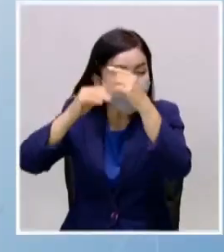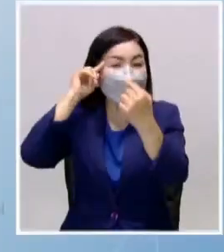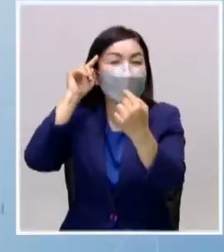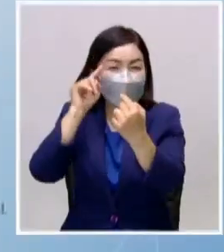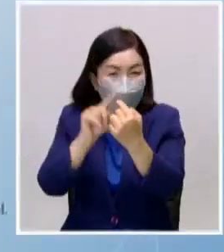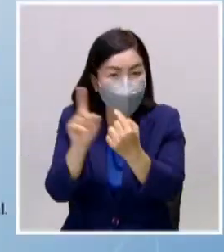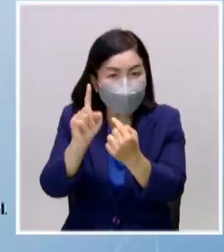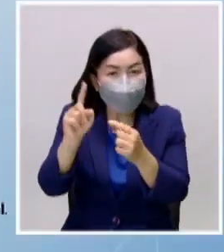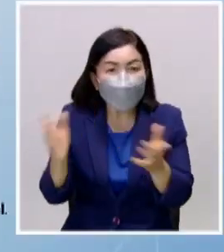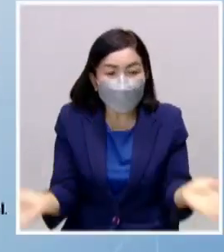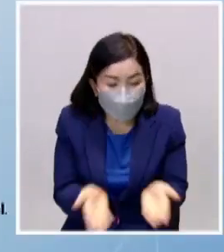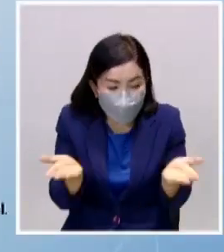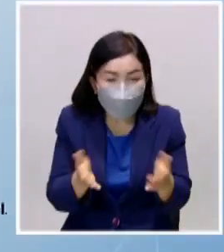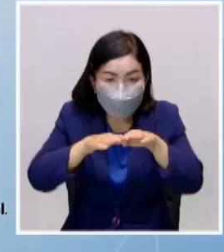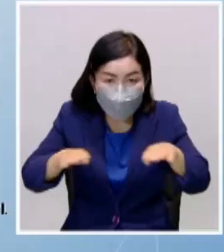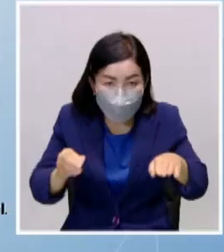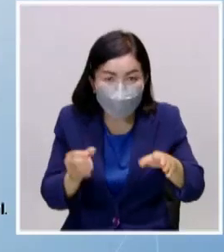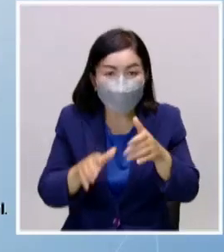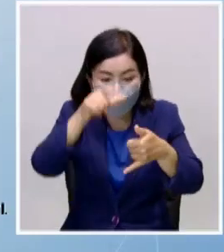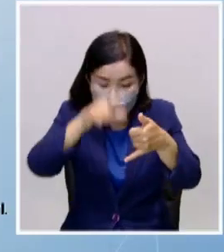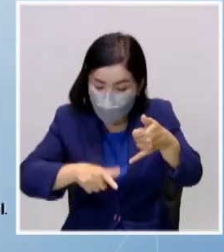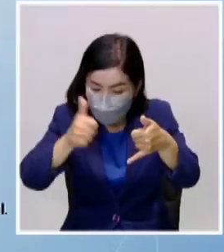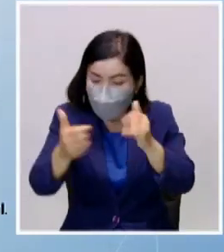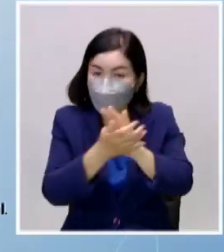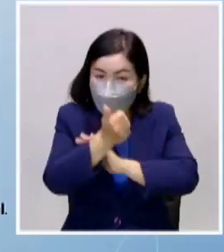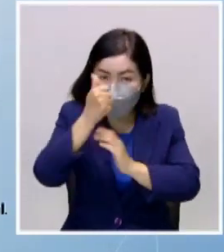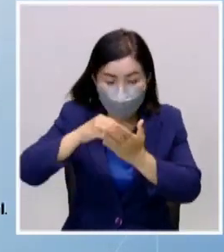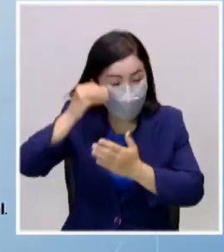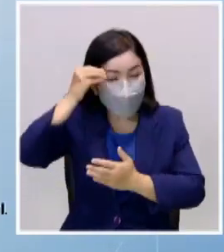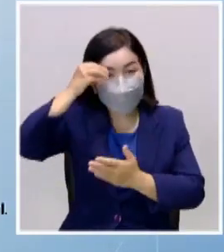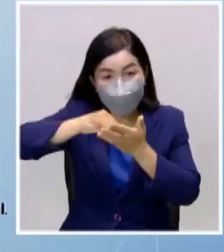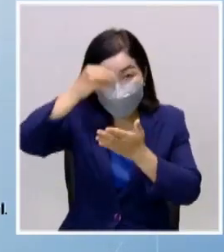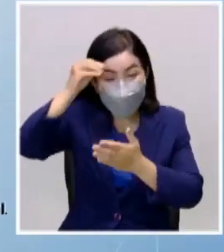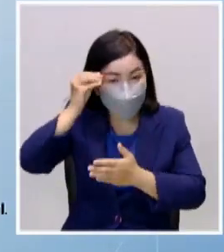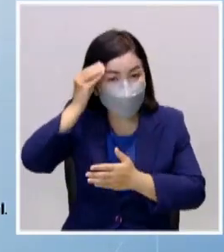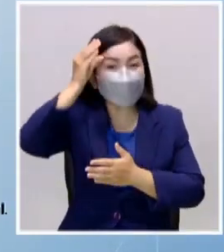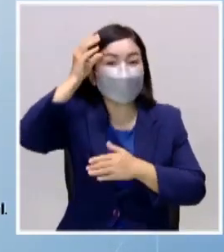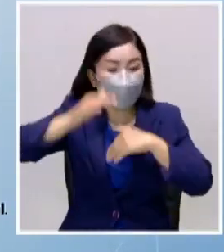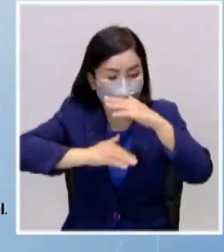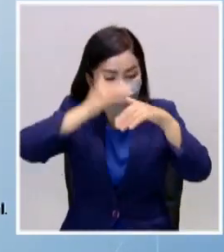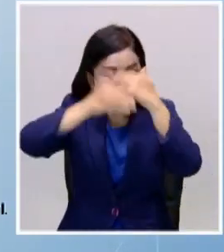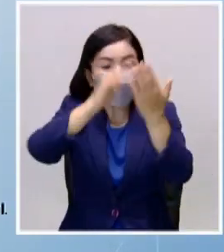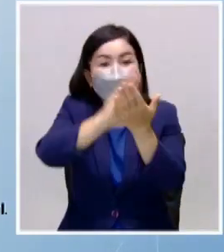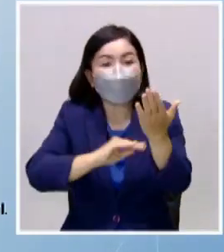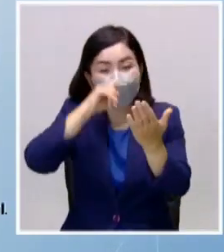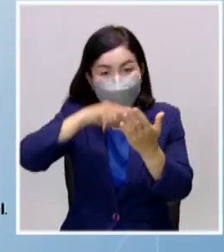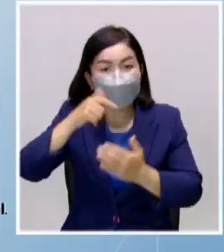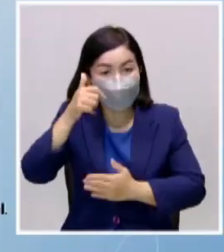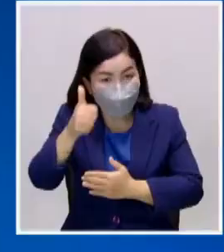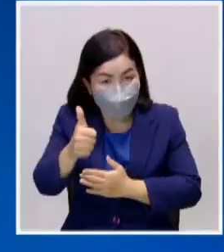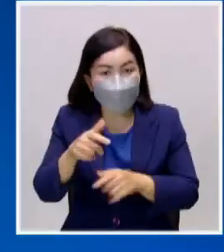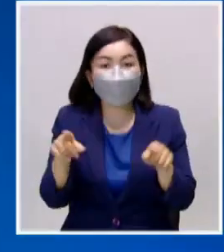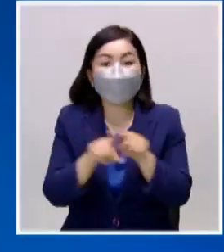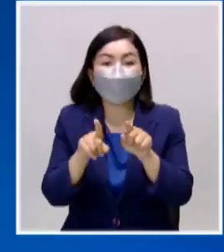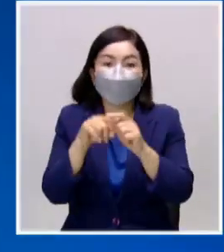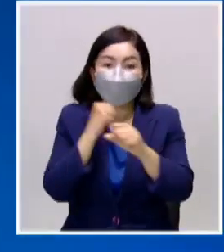ายในการสร้างเด็กดีมีความสามารถให้เป็นทรัพยากรบุคคลที่มีคุณภาพของประเทศได้แบบยั่งยืนคว